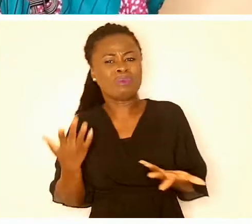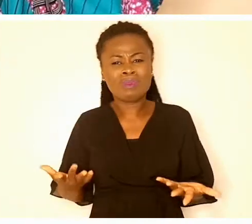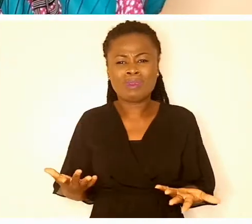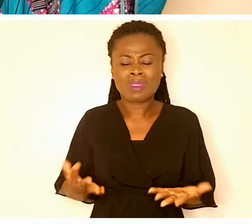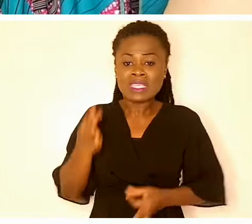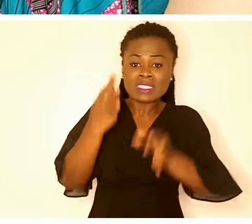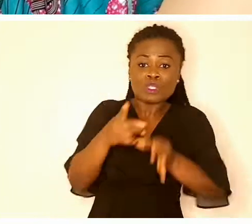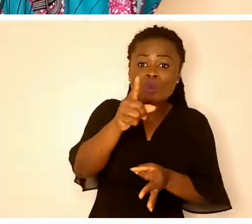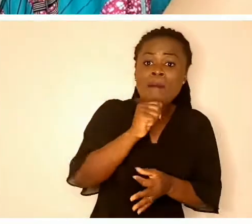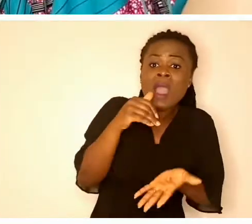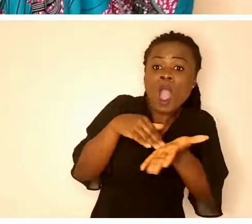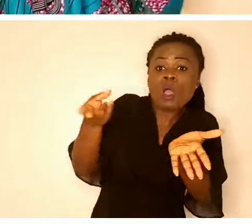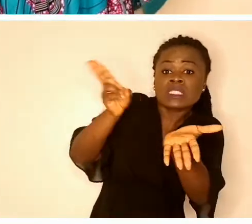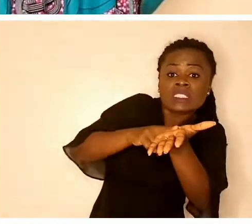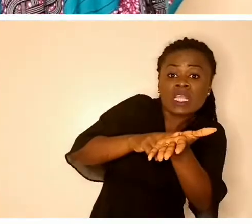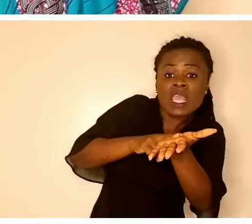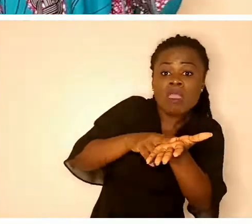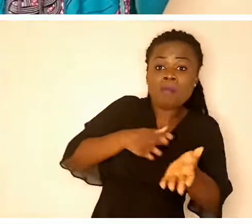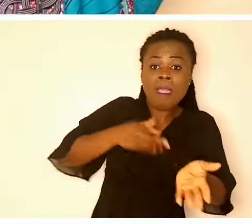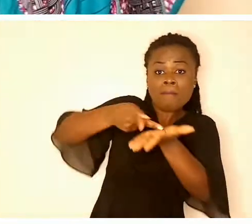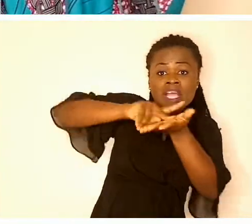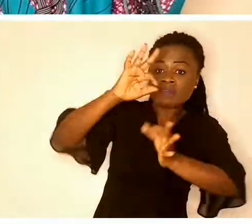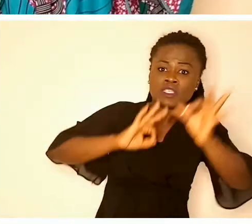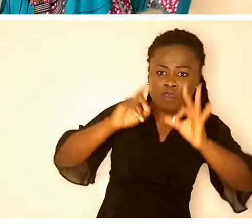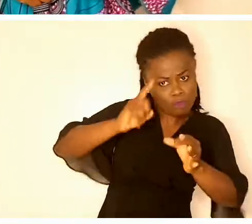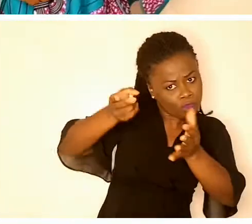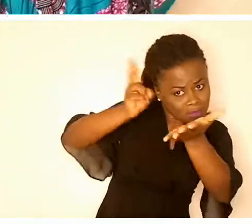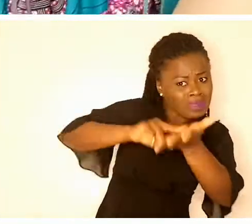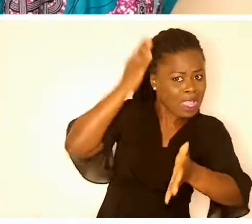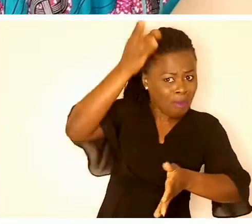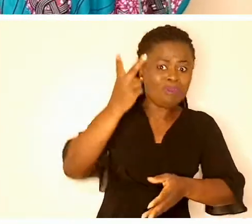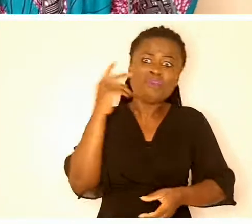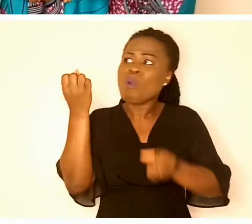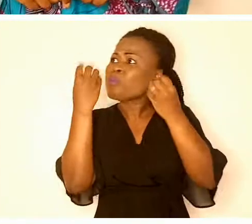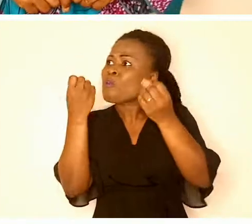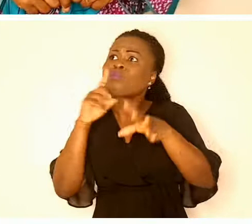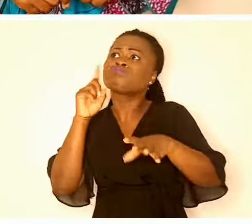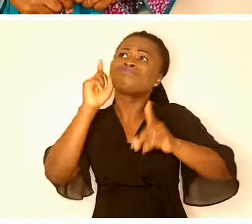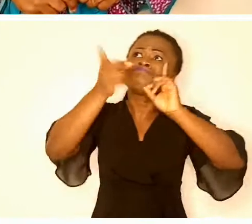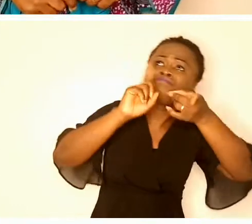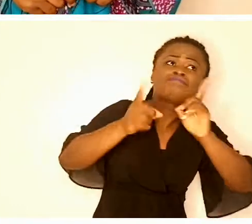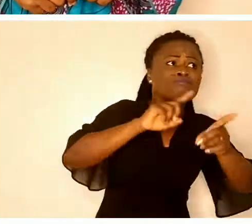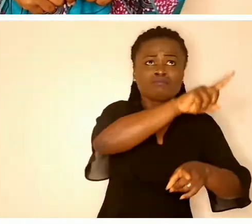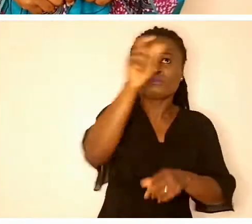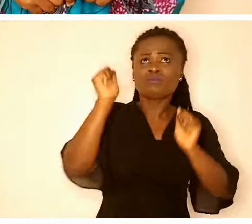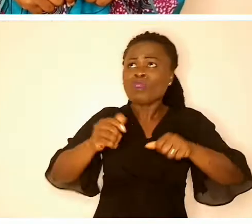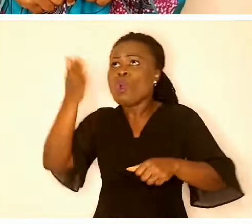vous n'êtes pas encore abonné à ma chaîne, abonnez-vous. Vous verrez plein de choses, plein de témoignages. Et vous changerez de regard vis-à-vis des sourds.